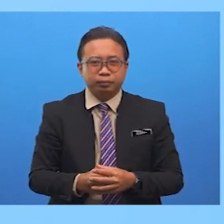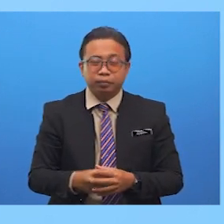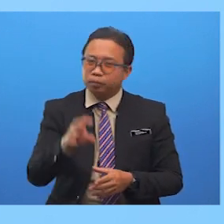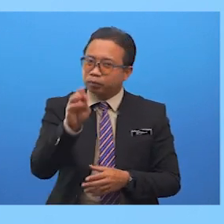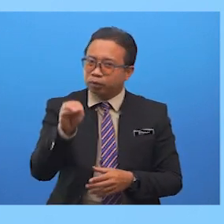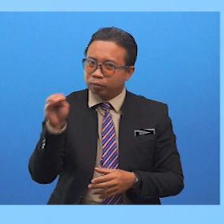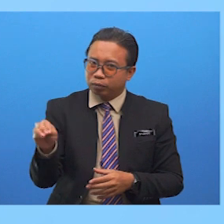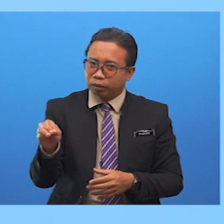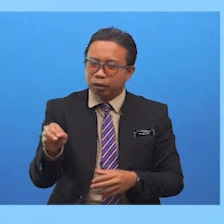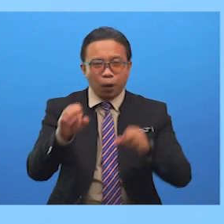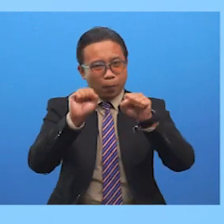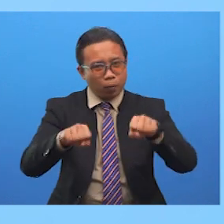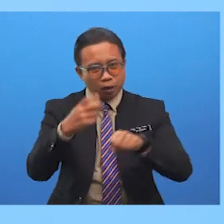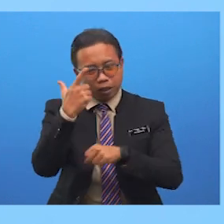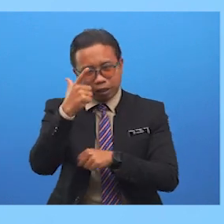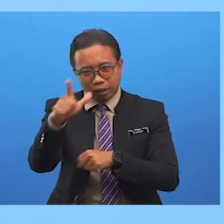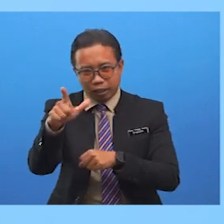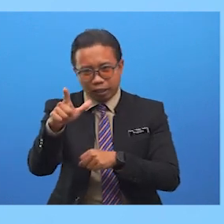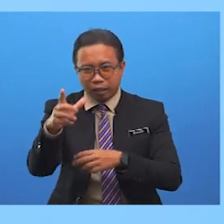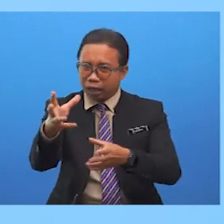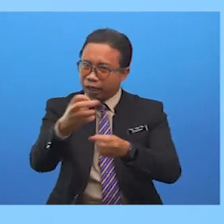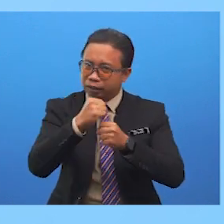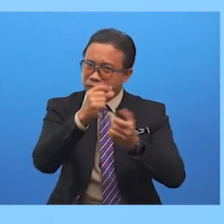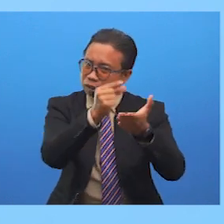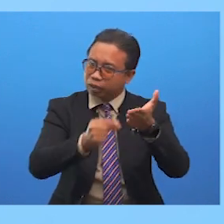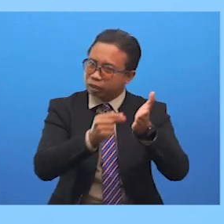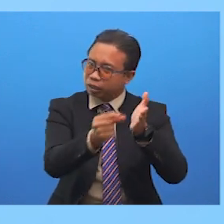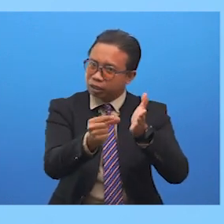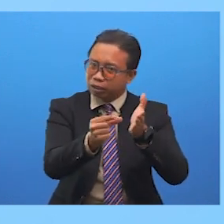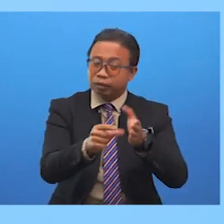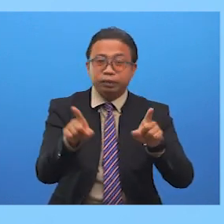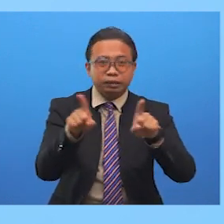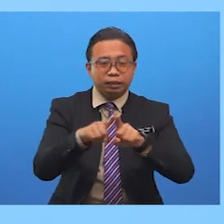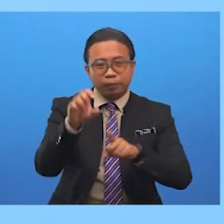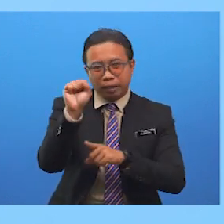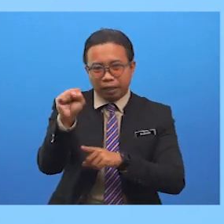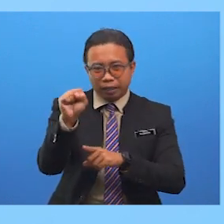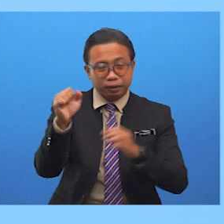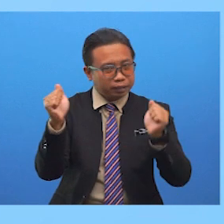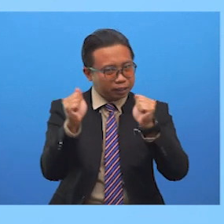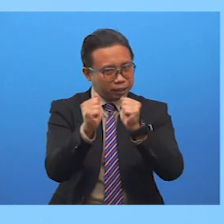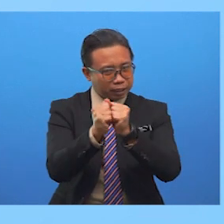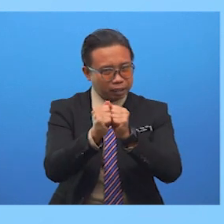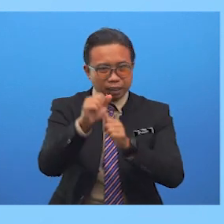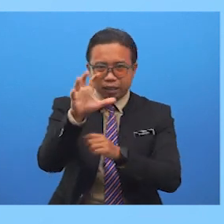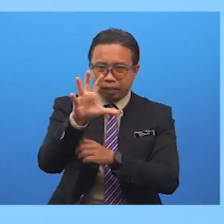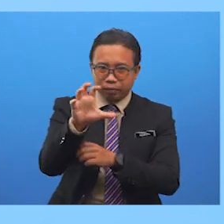murid-murid boleh melihat hasil grab bagi persamaan S =